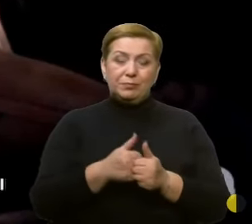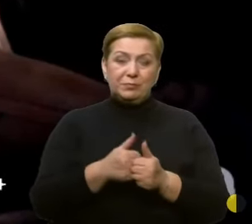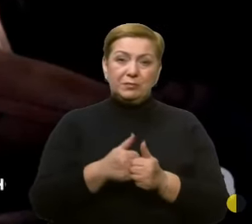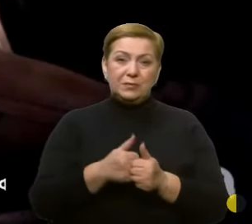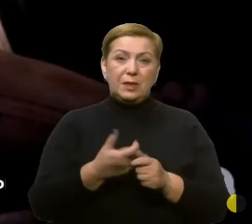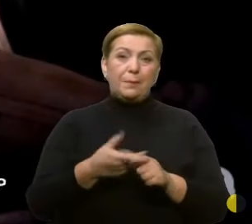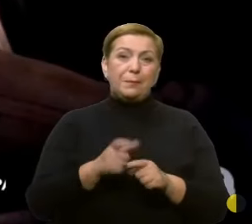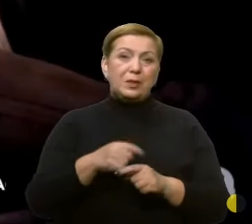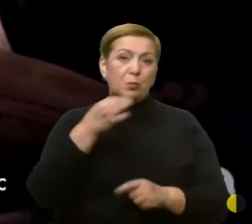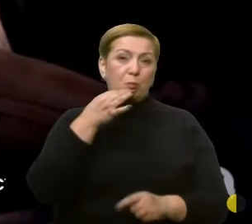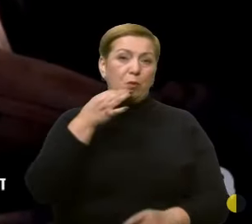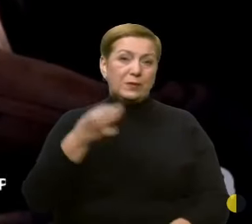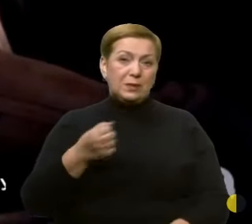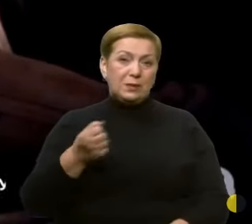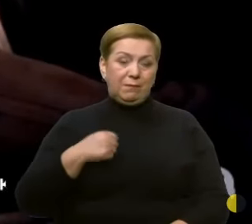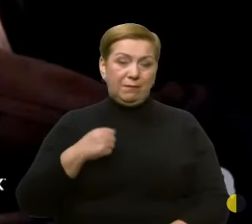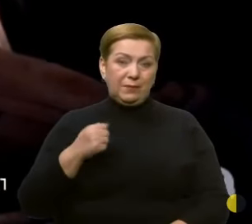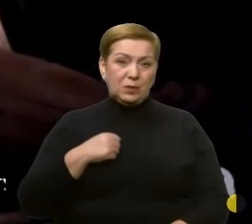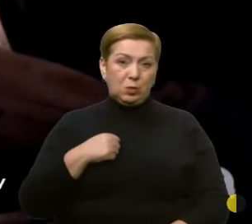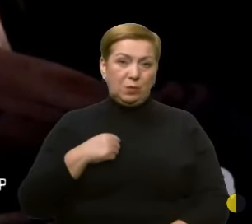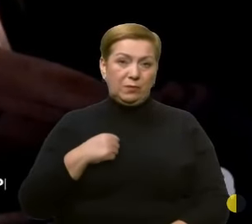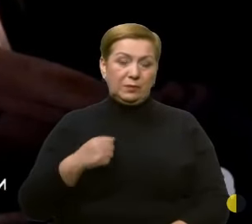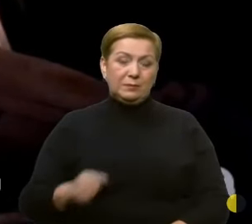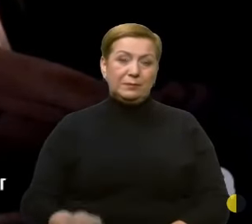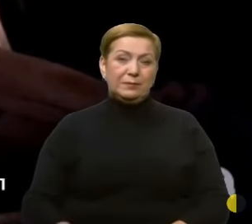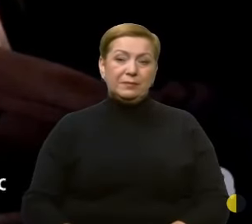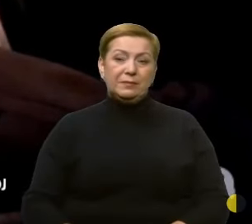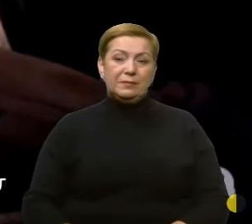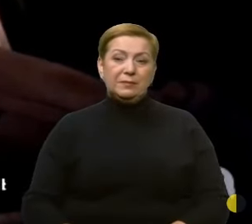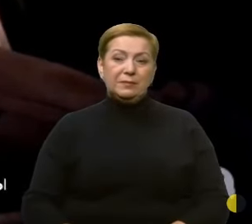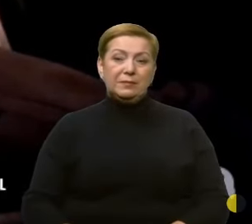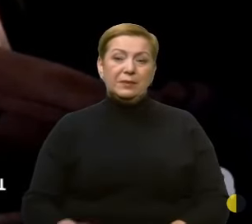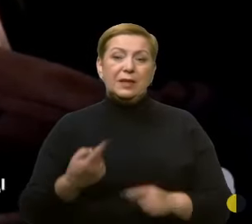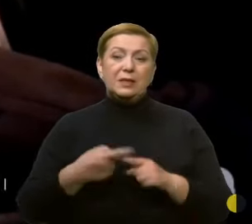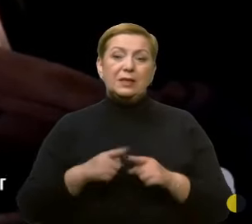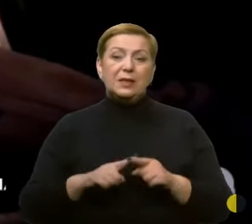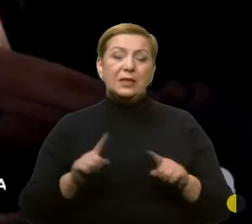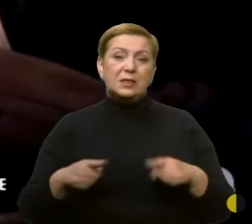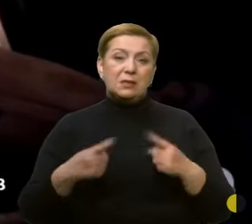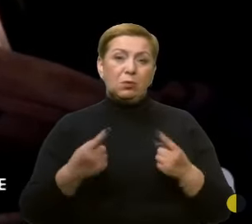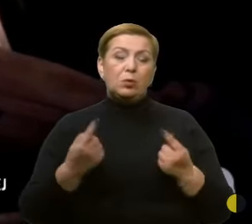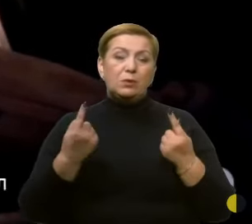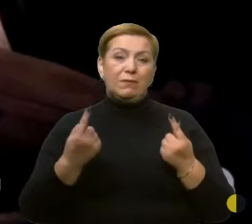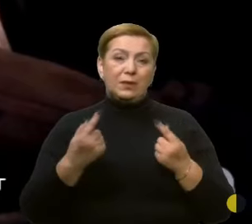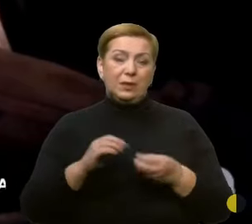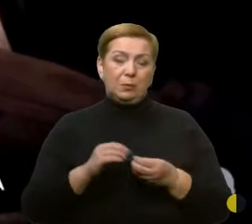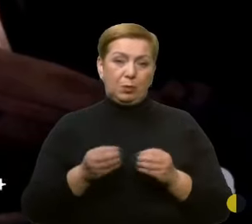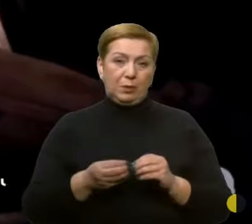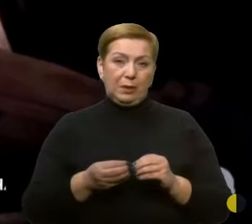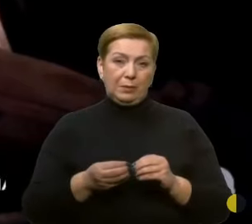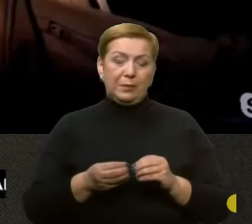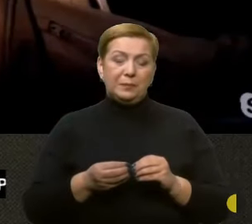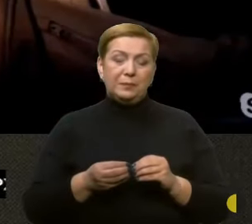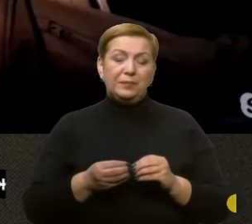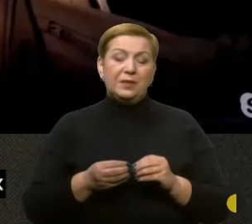військові армії Московії, які створюють досить великі проблеми. Ну і звісно,